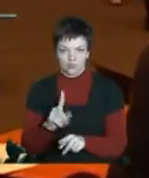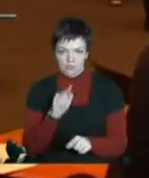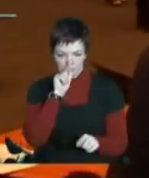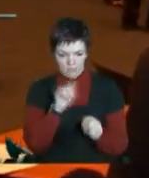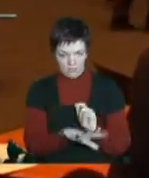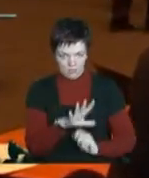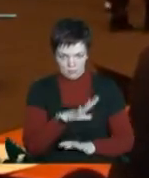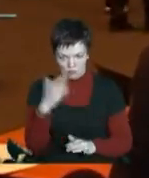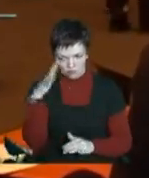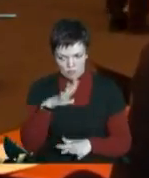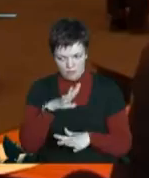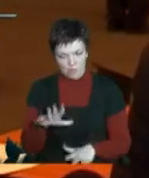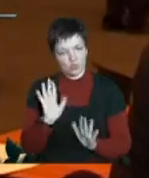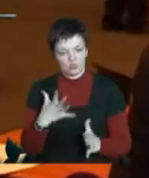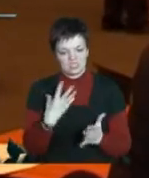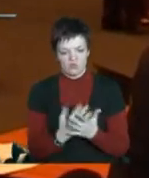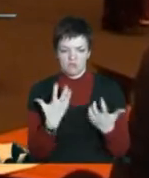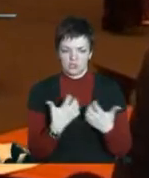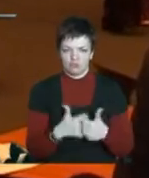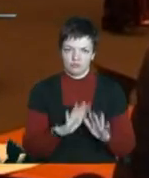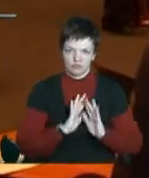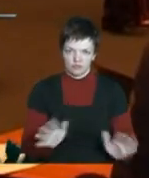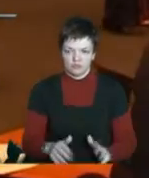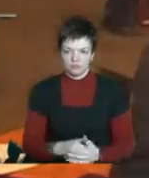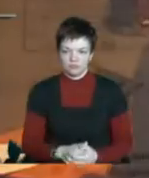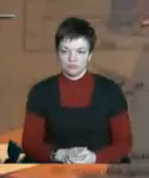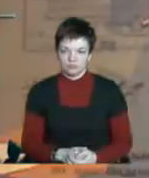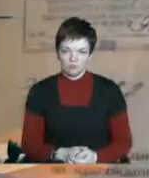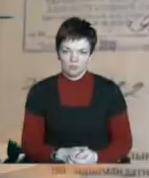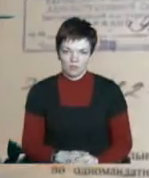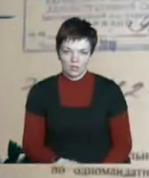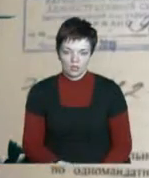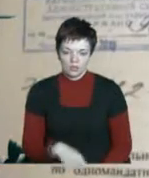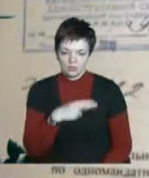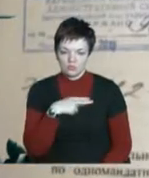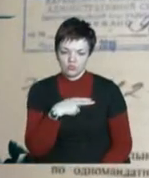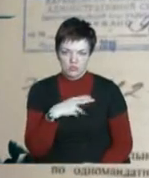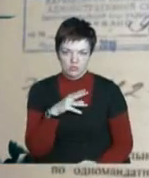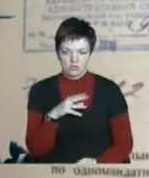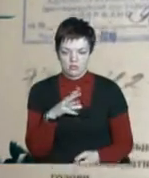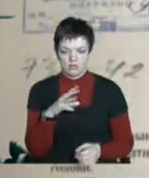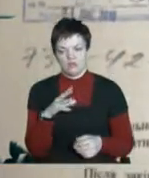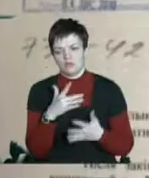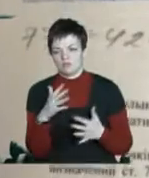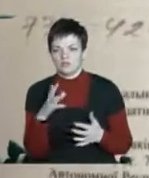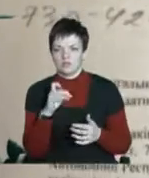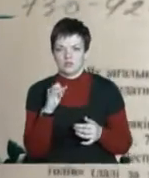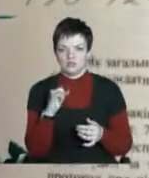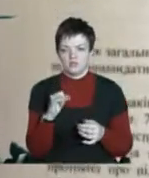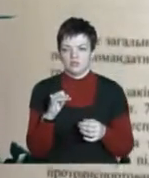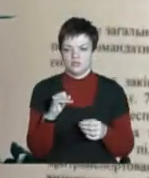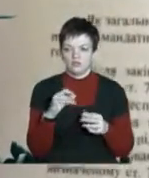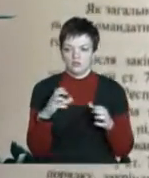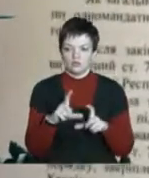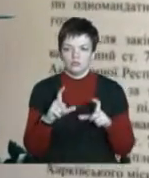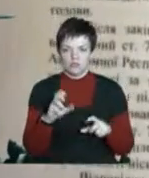Представители кандидата на пост мэра Харькова Арсена Авакова подали иск к Харьковской городской избирательной комиссии по признанию противозаконной